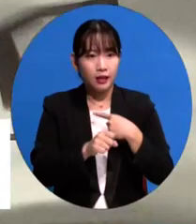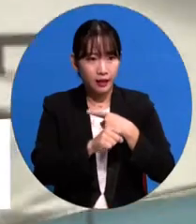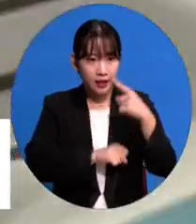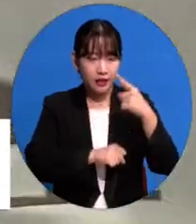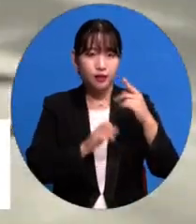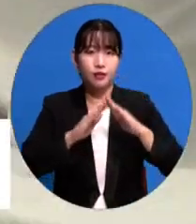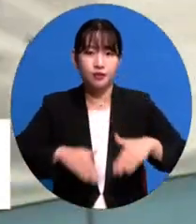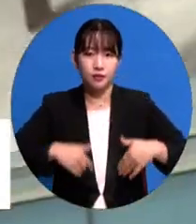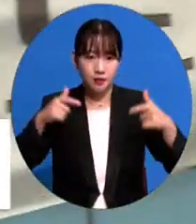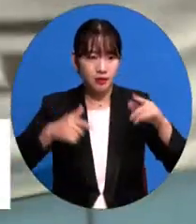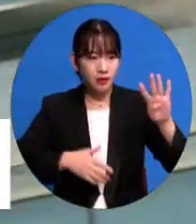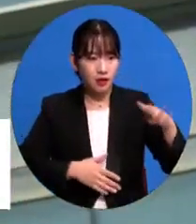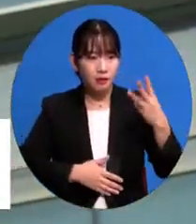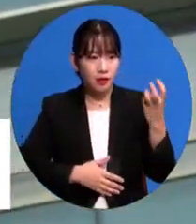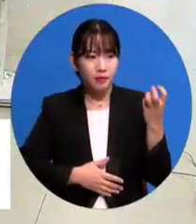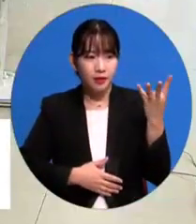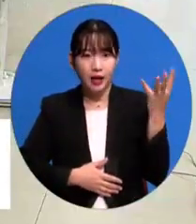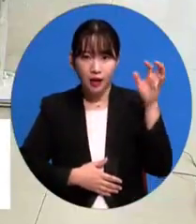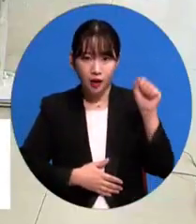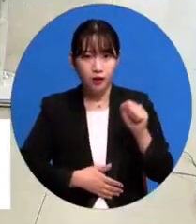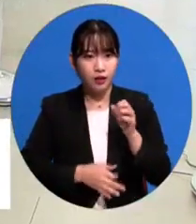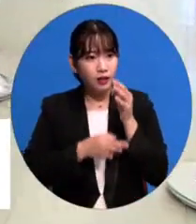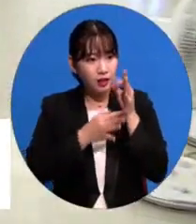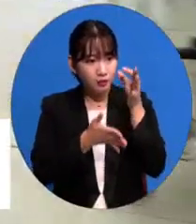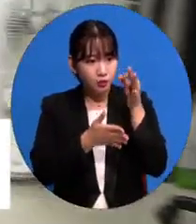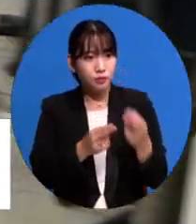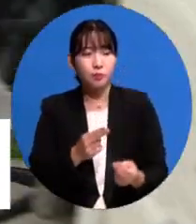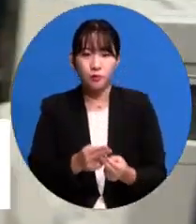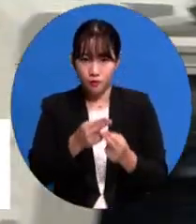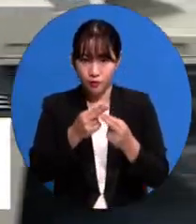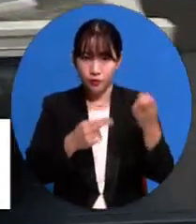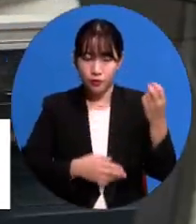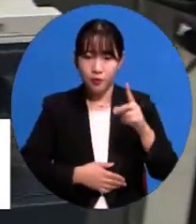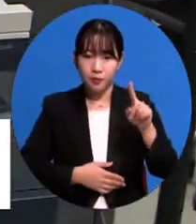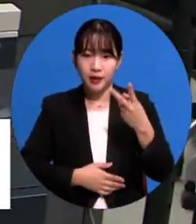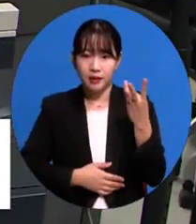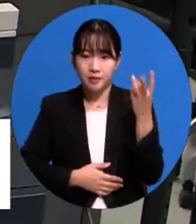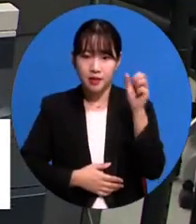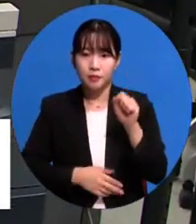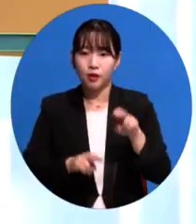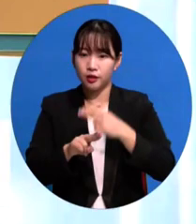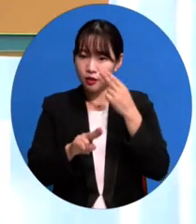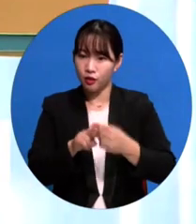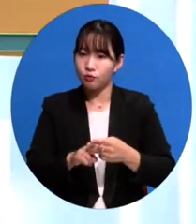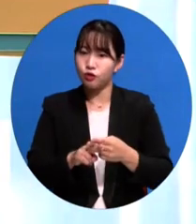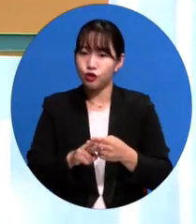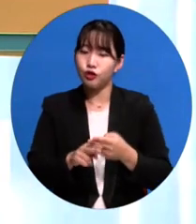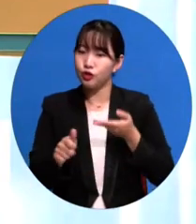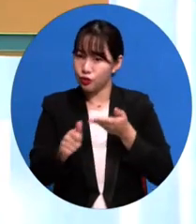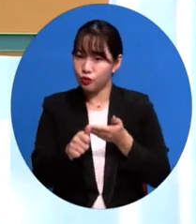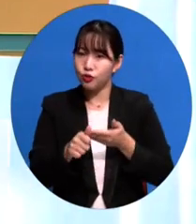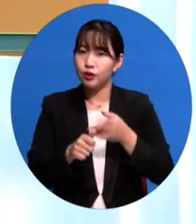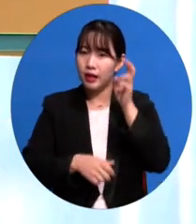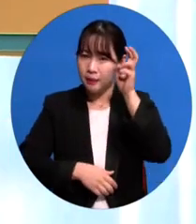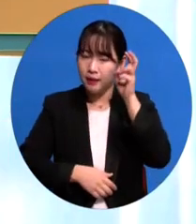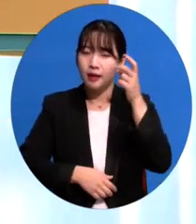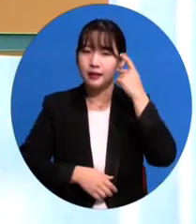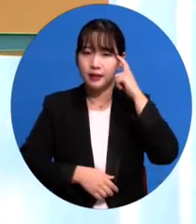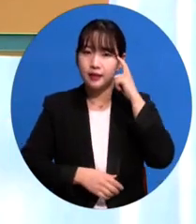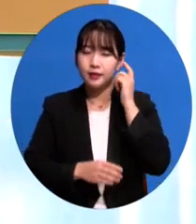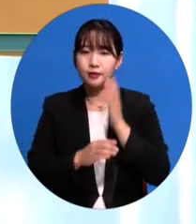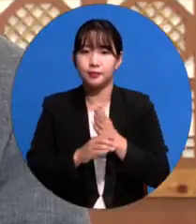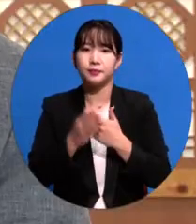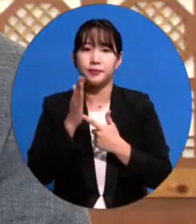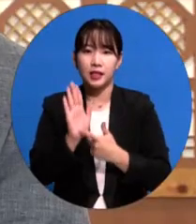전남은 434억 원의 기부금을 모으고 130억 원의 답례품 시장을 형성할 것으로